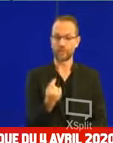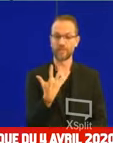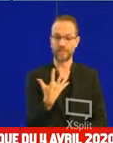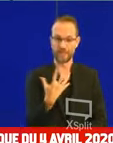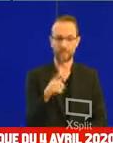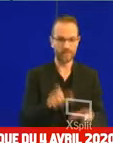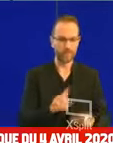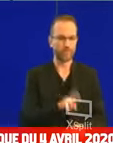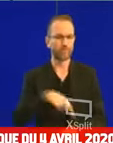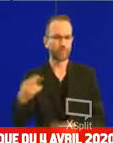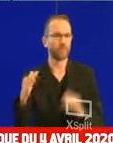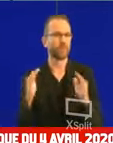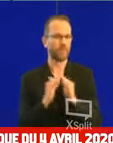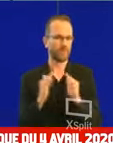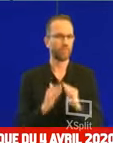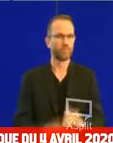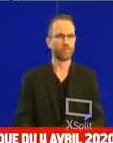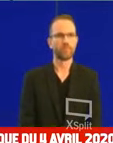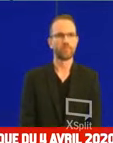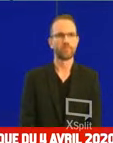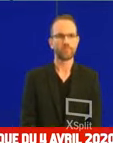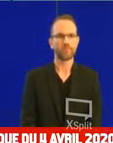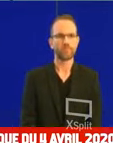à ce jour